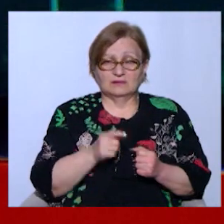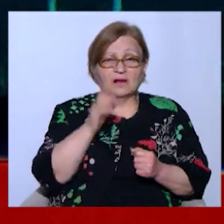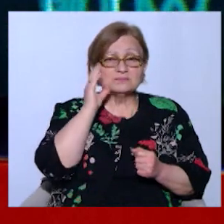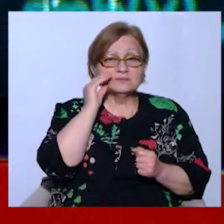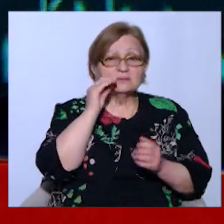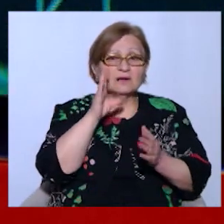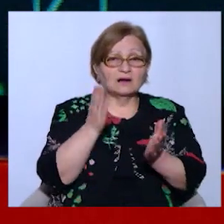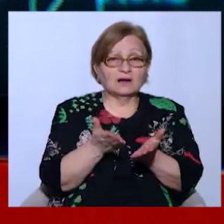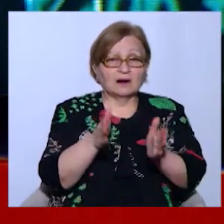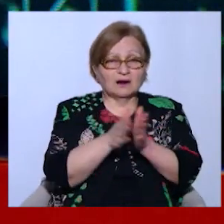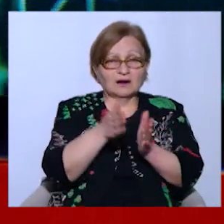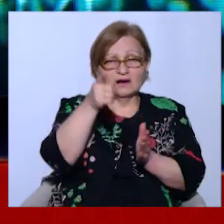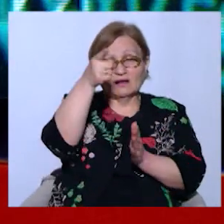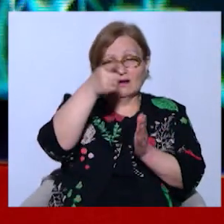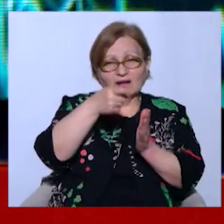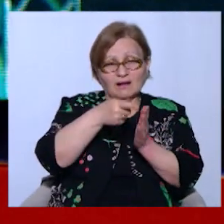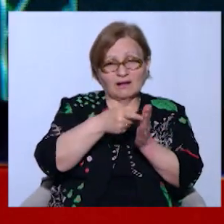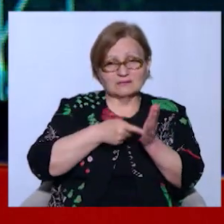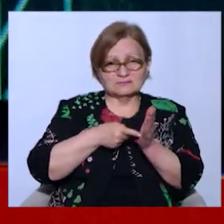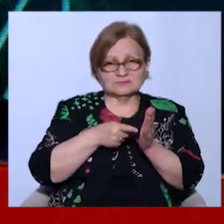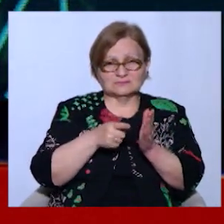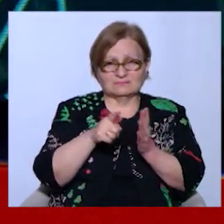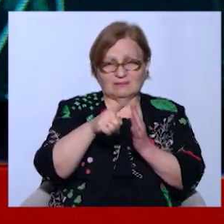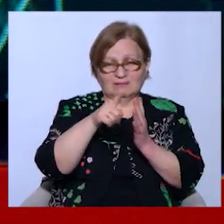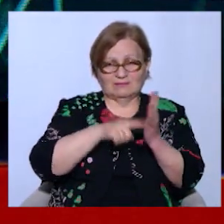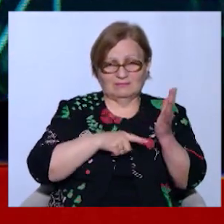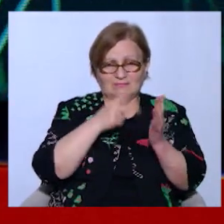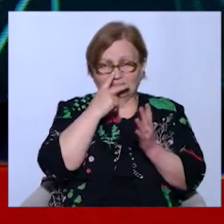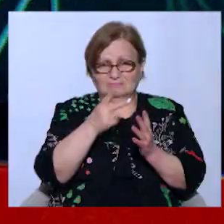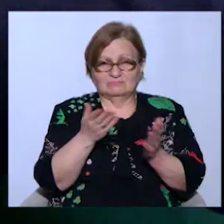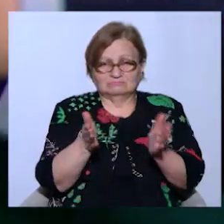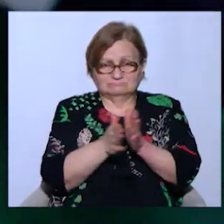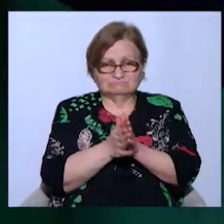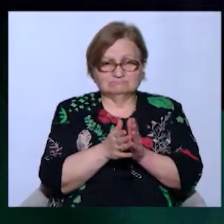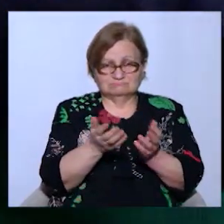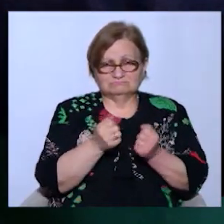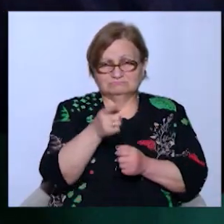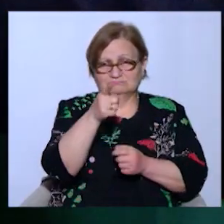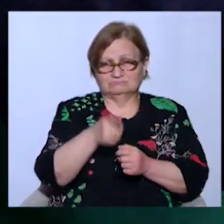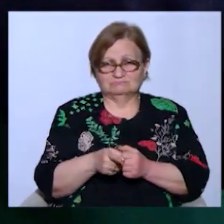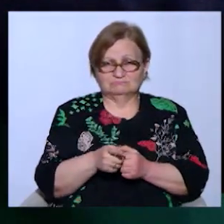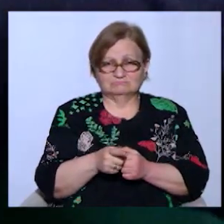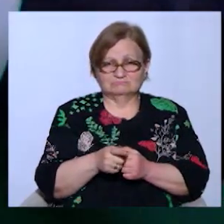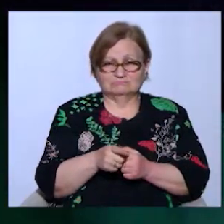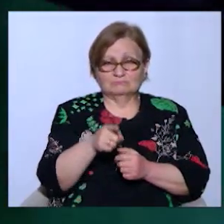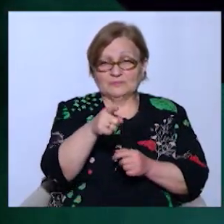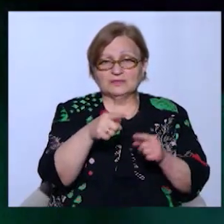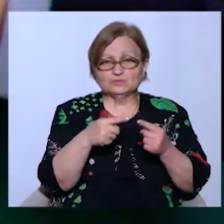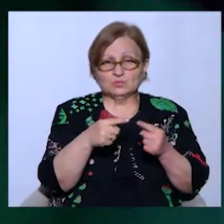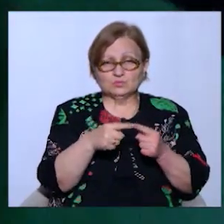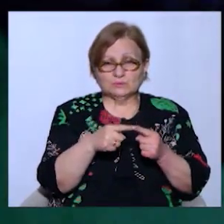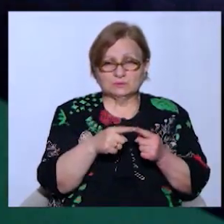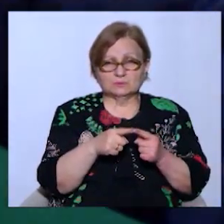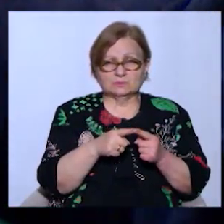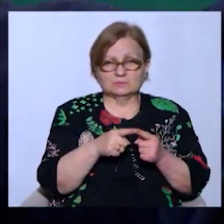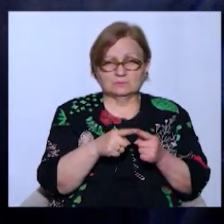გადავკეცე იქ მივიღე რაღაცა ხაზი, ჩამომეშვა ხო ხაზია იქ. აი რომ გადავკეცე მივიღე ეს, აი ეს კუთხე, აი